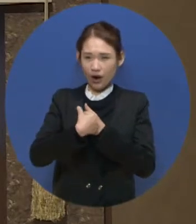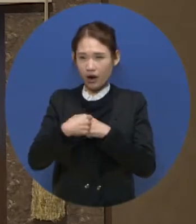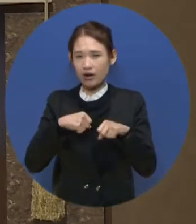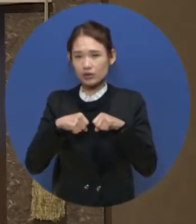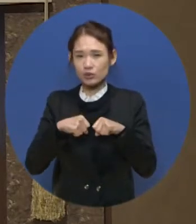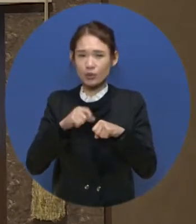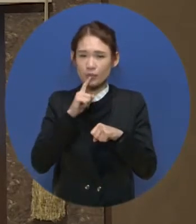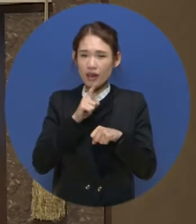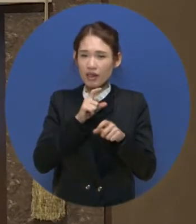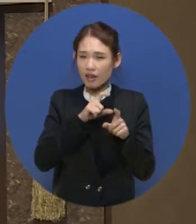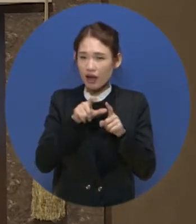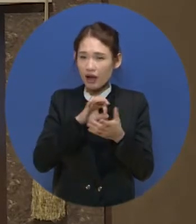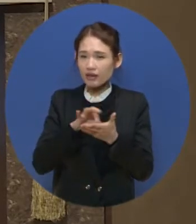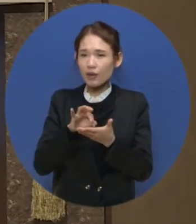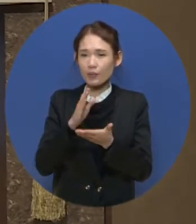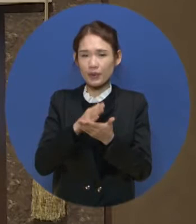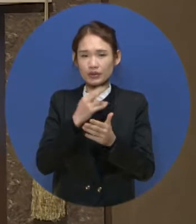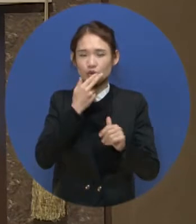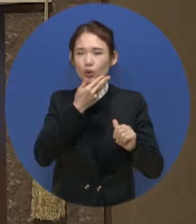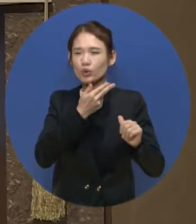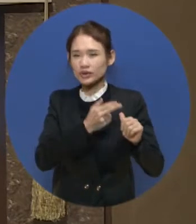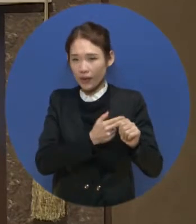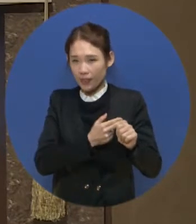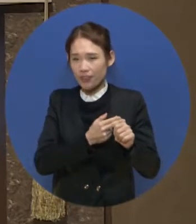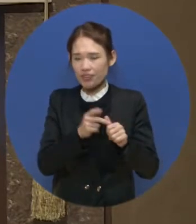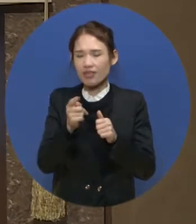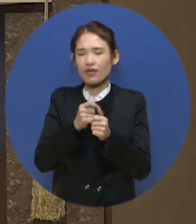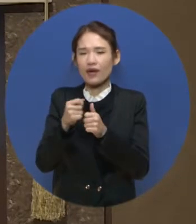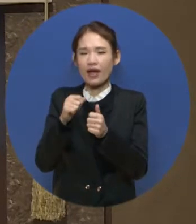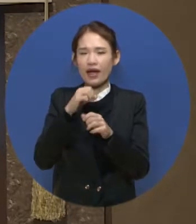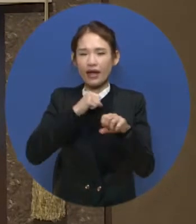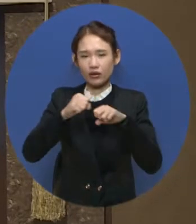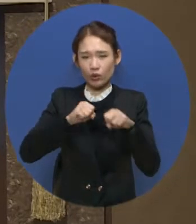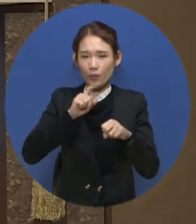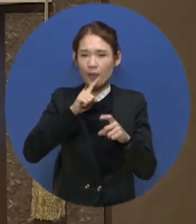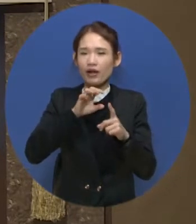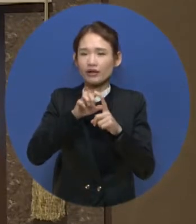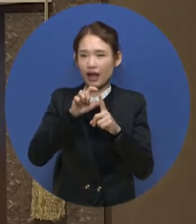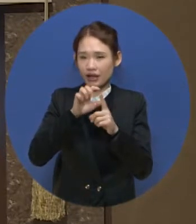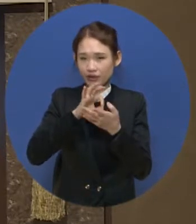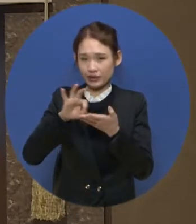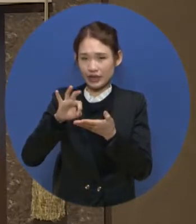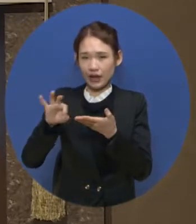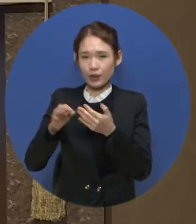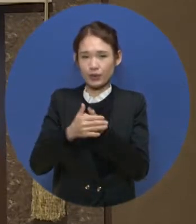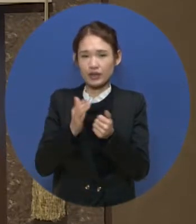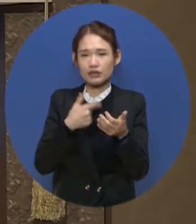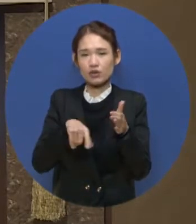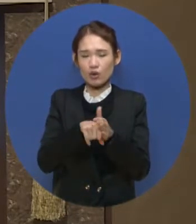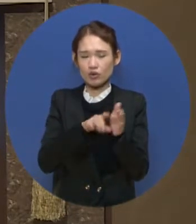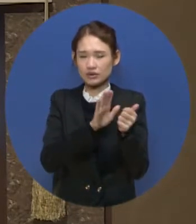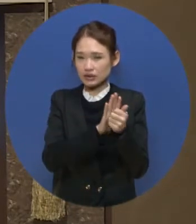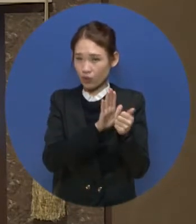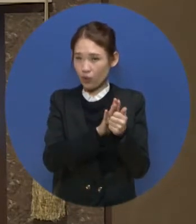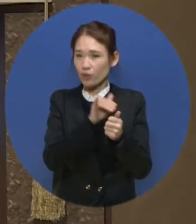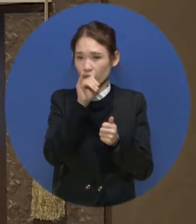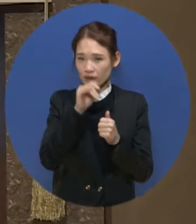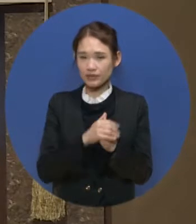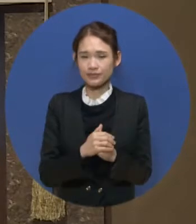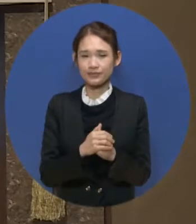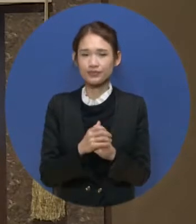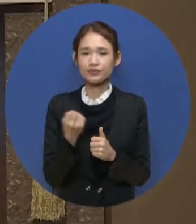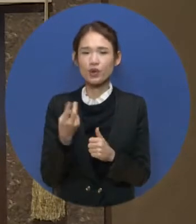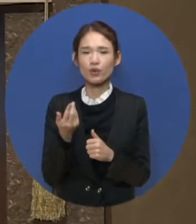요즘 그렇게 하지 않고 도전적 행동이다 이렇게 얘기를 해요. 이제 네. 그런 분들도 지원을 하기도 하고